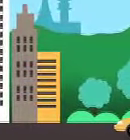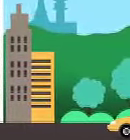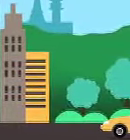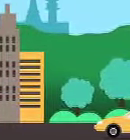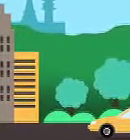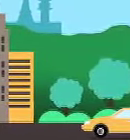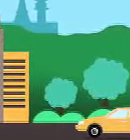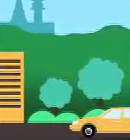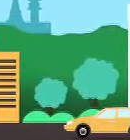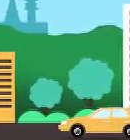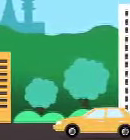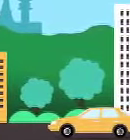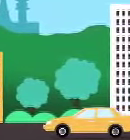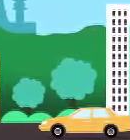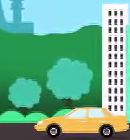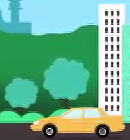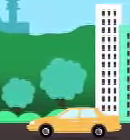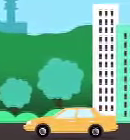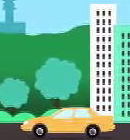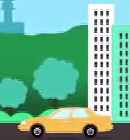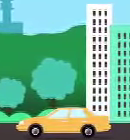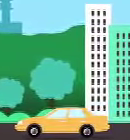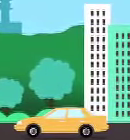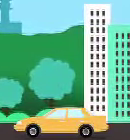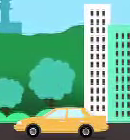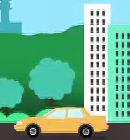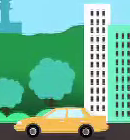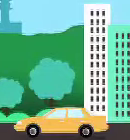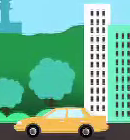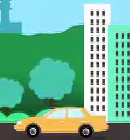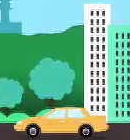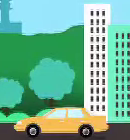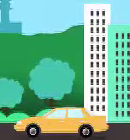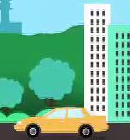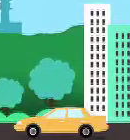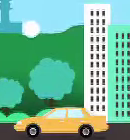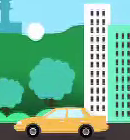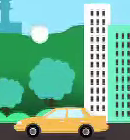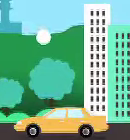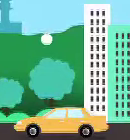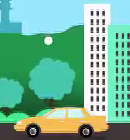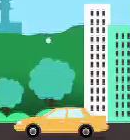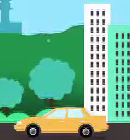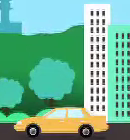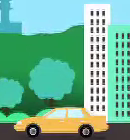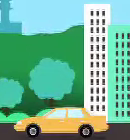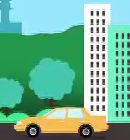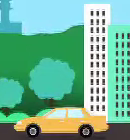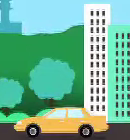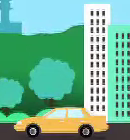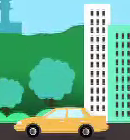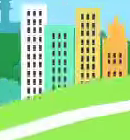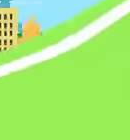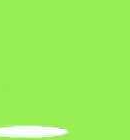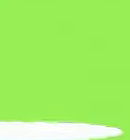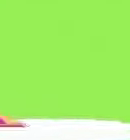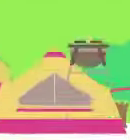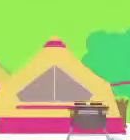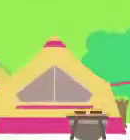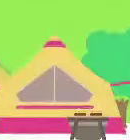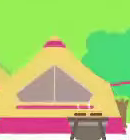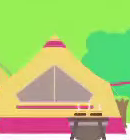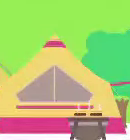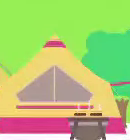우리가 일상생활 속에서 무심코 지나치는 사소한 문제들이 큰 사고로 이어질 수 있습니다.